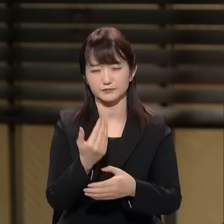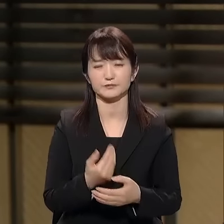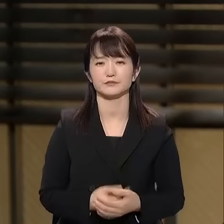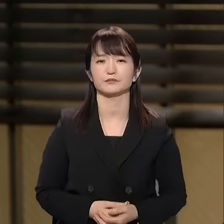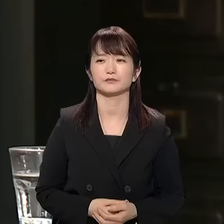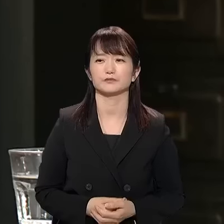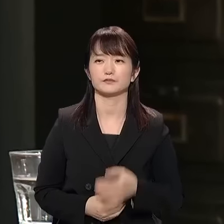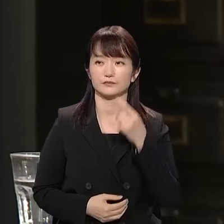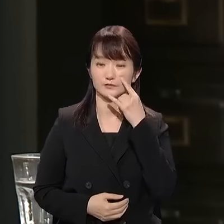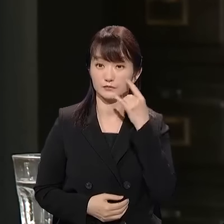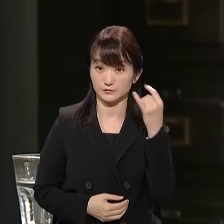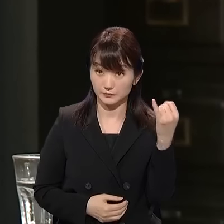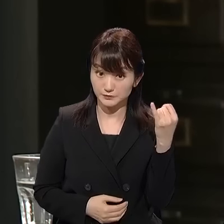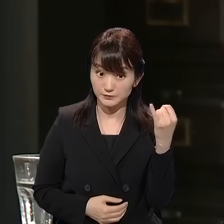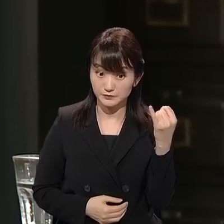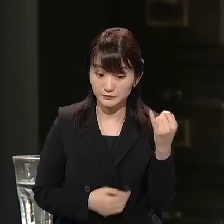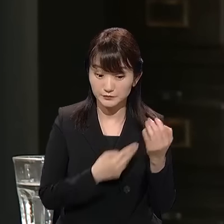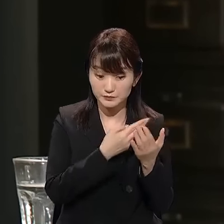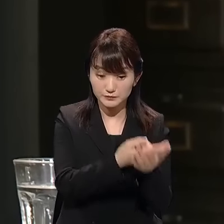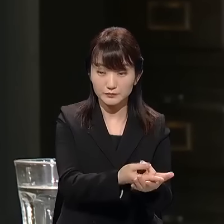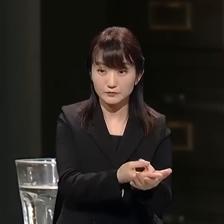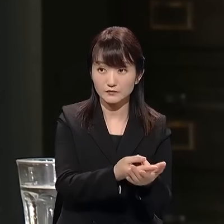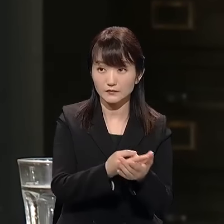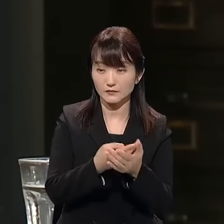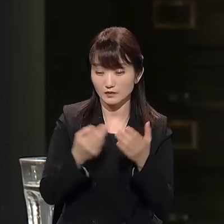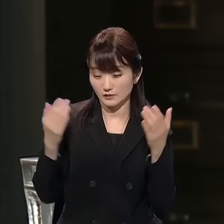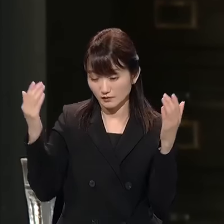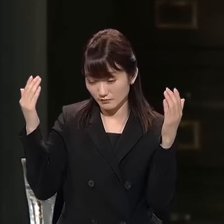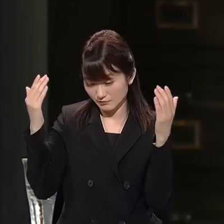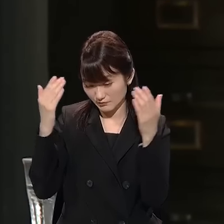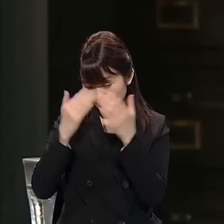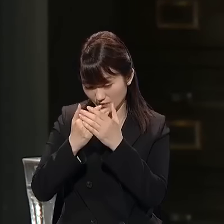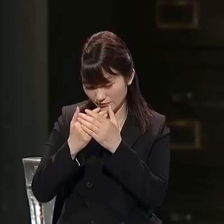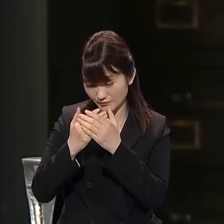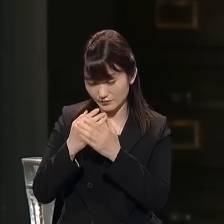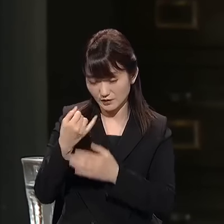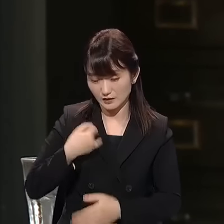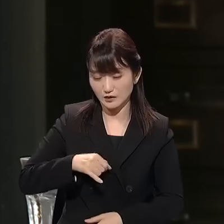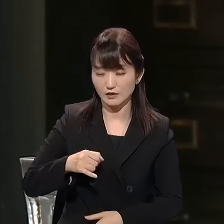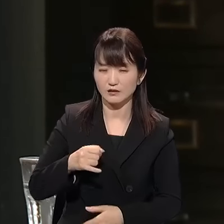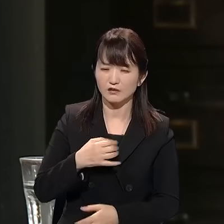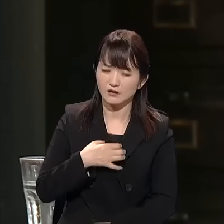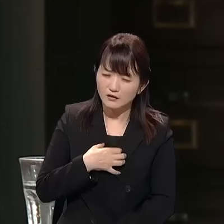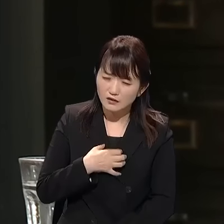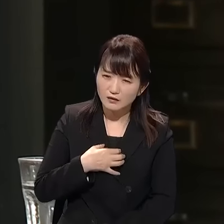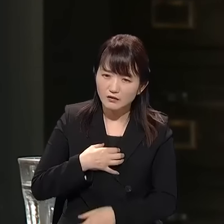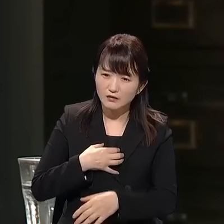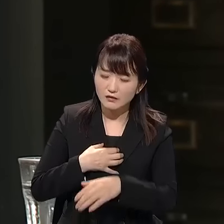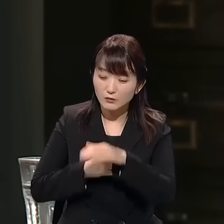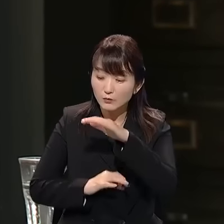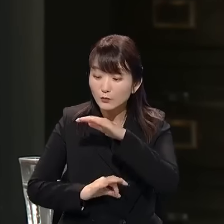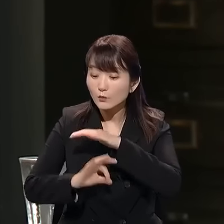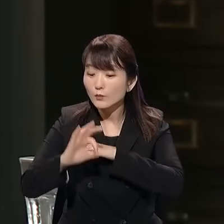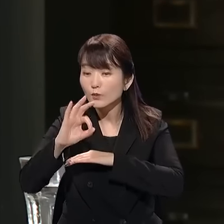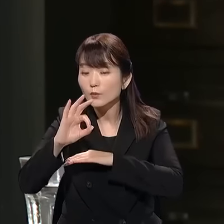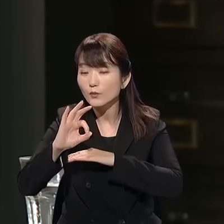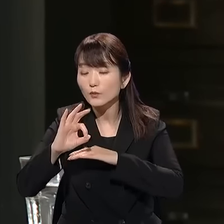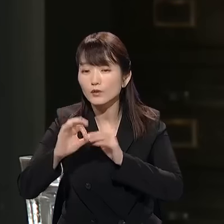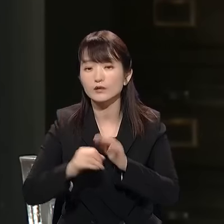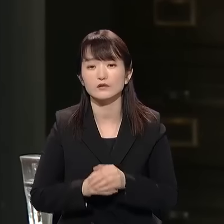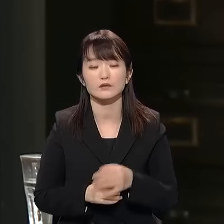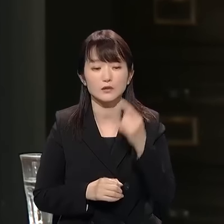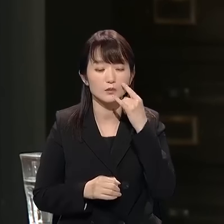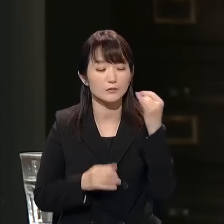자 어머니를 입원시키고 밤새이 따님이 얼마나 걱정했어요 날이 밟자마자 병원에 엄마 잘 있나 싶어서